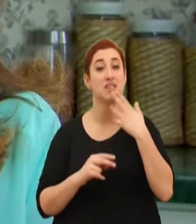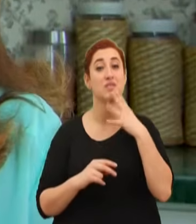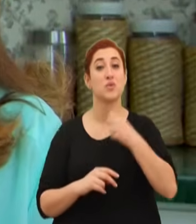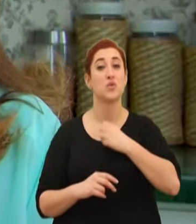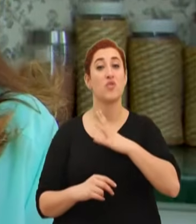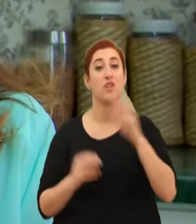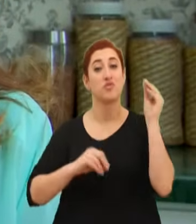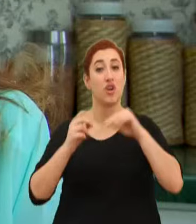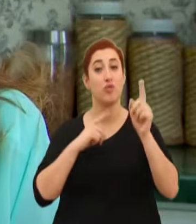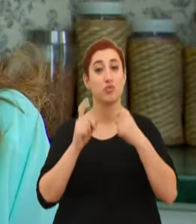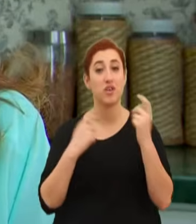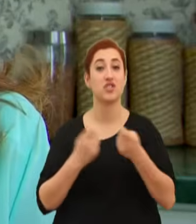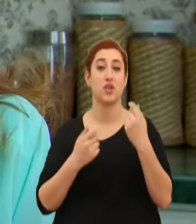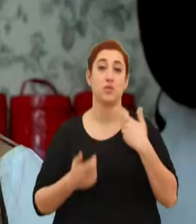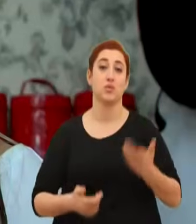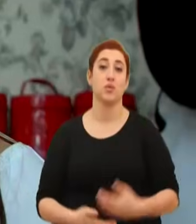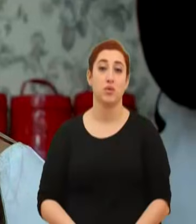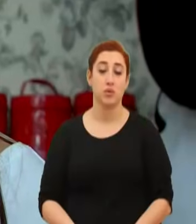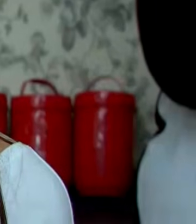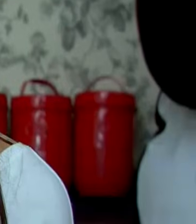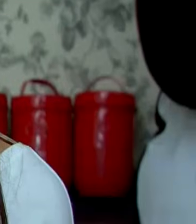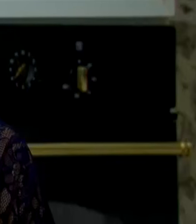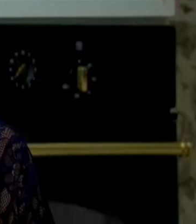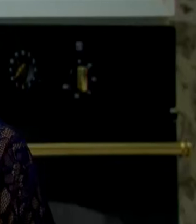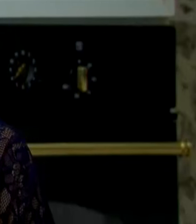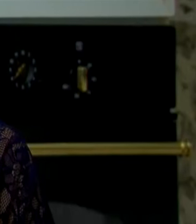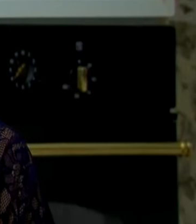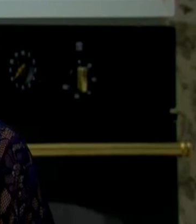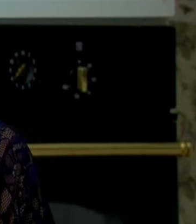zaten üzgün bir çare bulmaya çalışıyoruz işte.